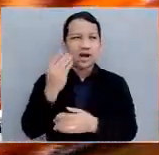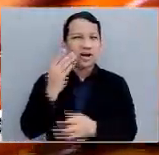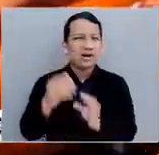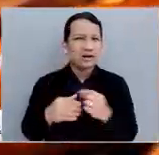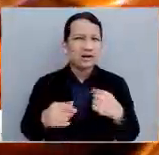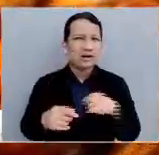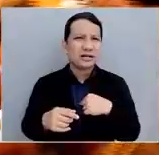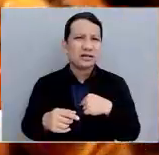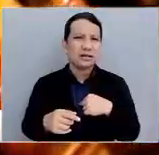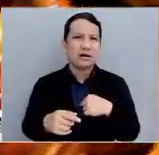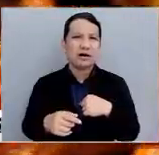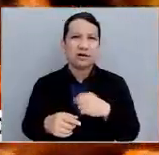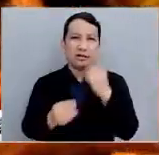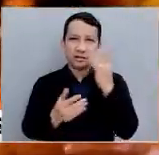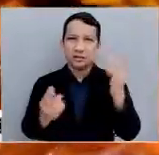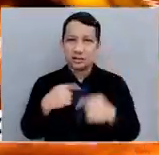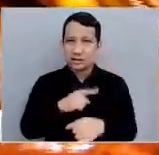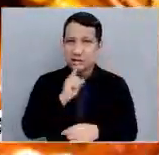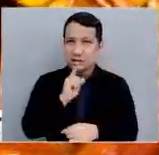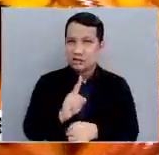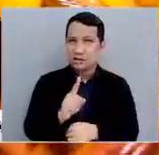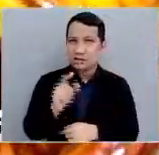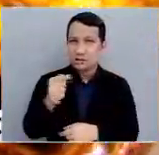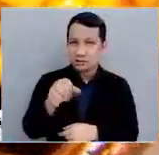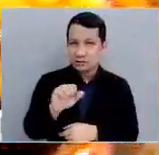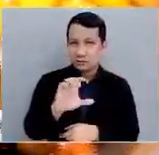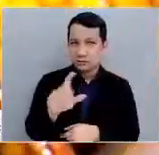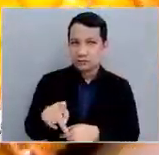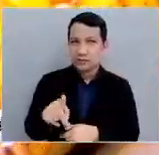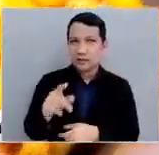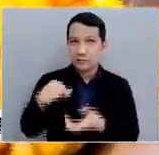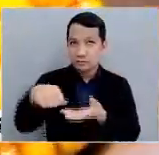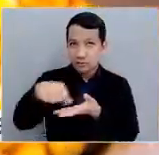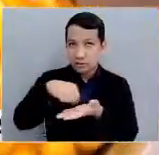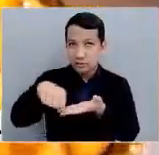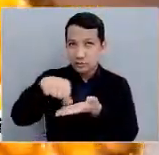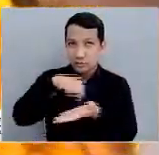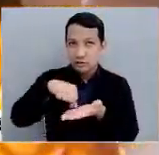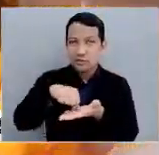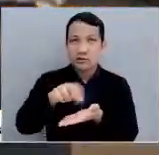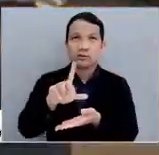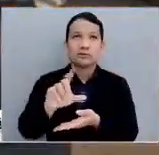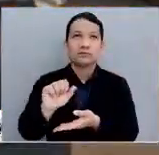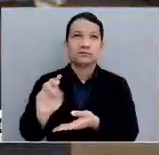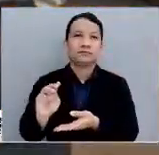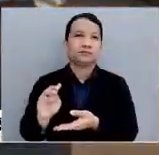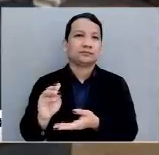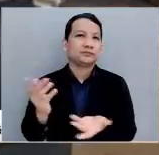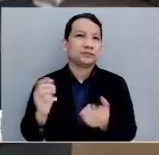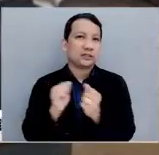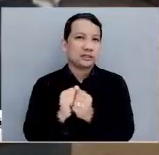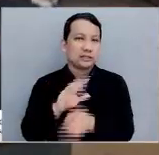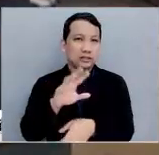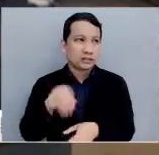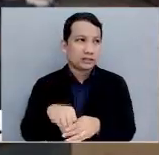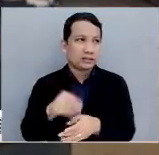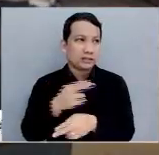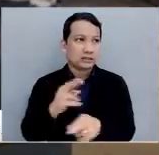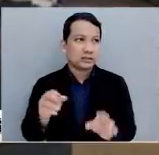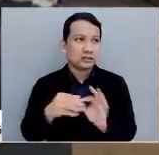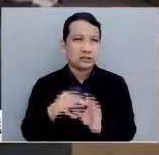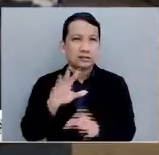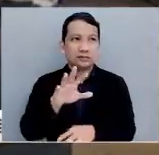Sigurado raw na always fresh ang kanilang seafood. At sauce pa nga lang, ulam na. So ano ba ang kasama dun sa unlimited na